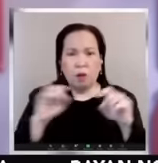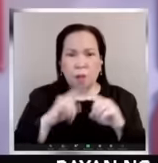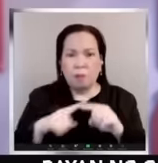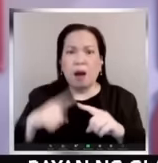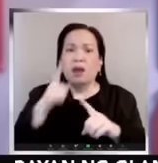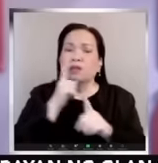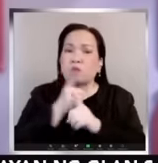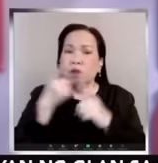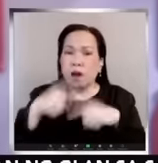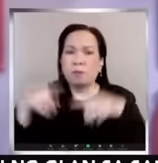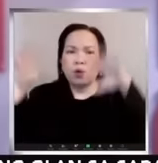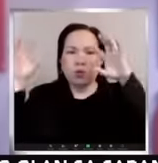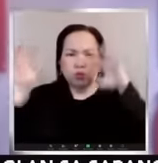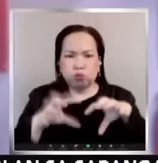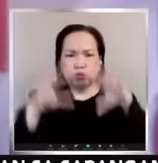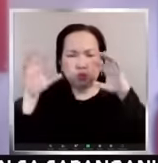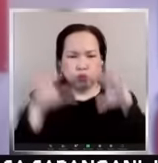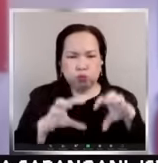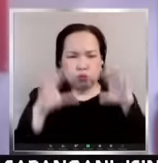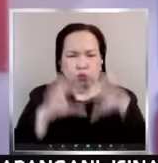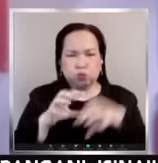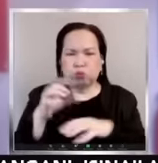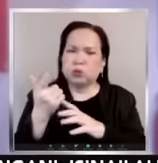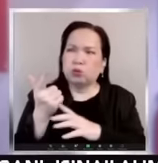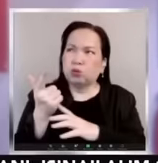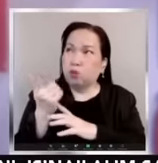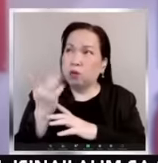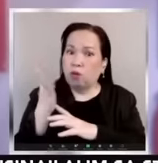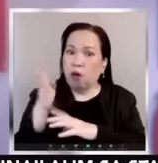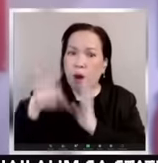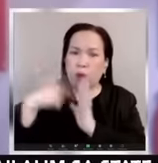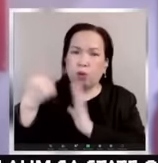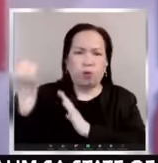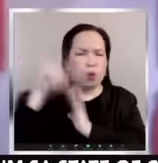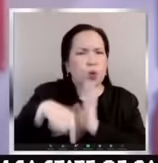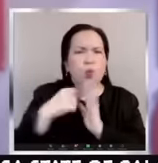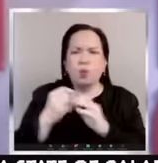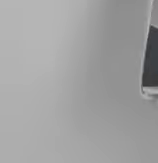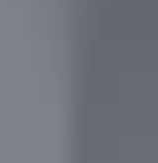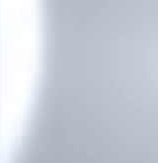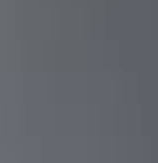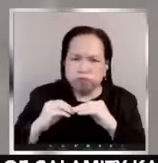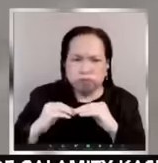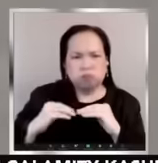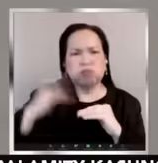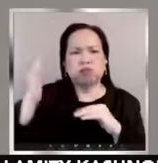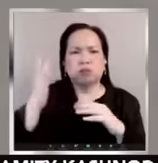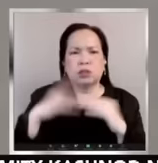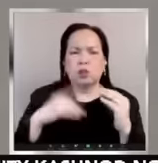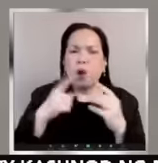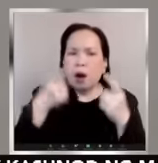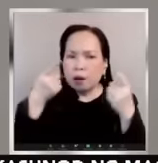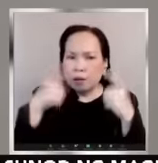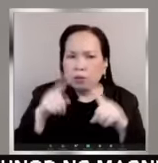eh higit pa sa pang isang buwan na ulan. Nakatutok si Cedric Castillo.